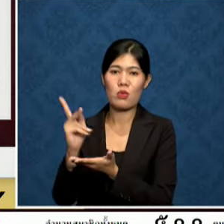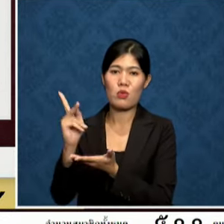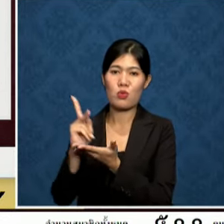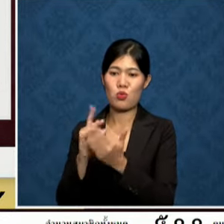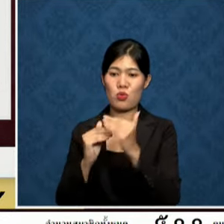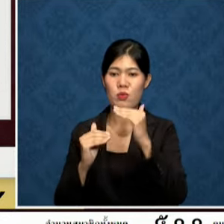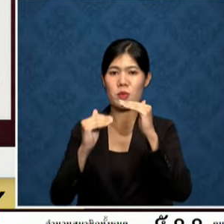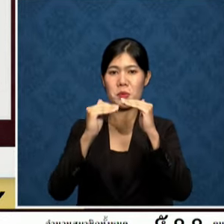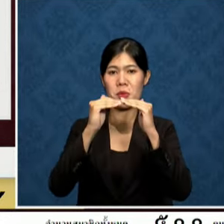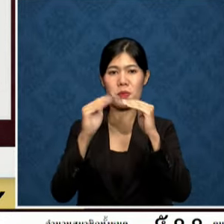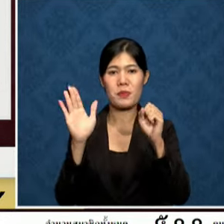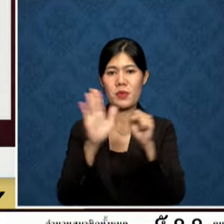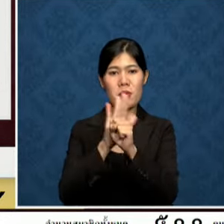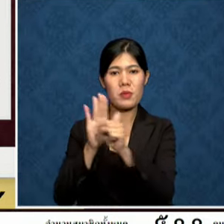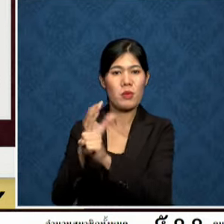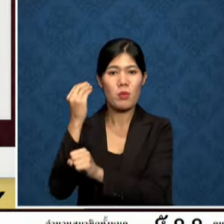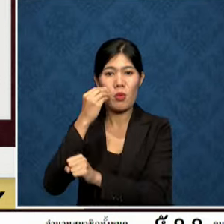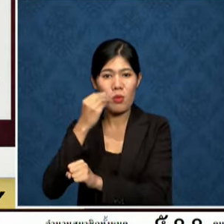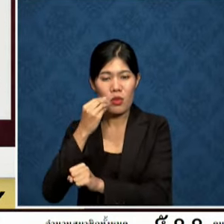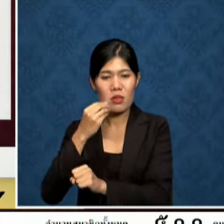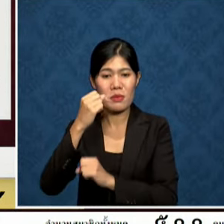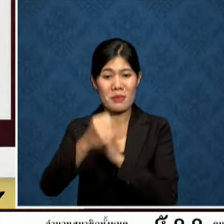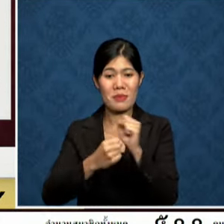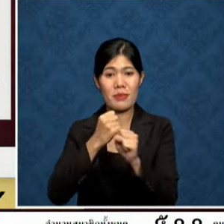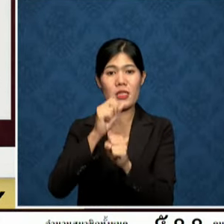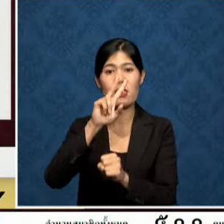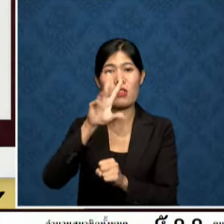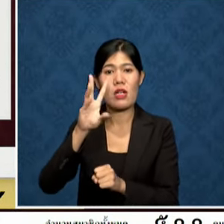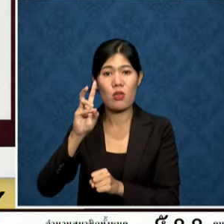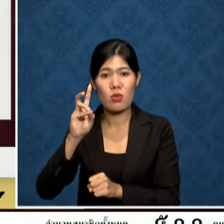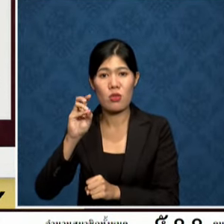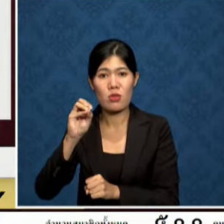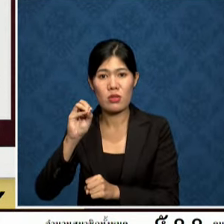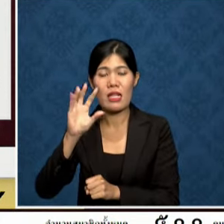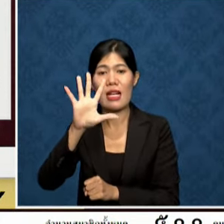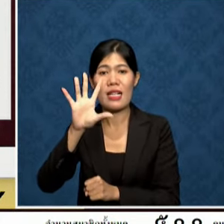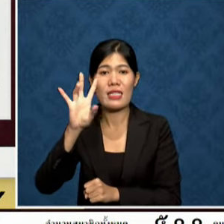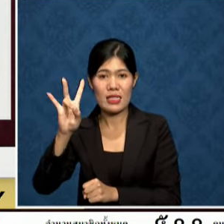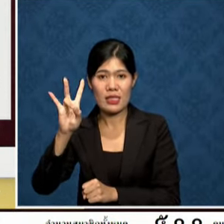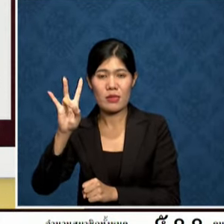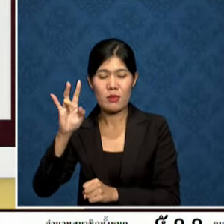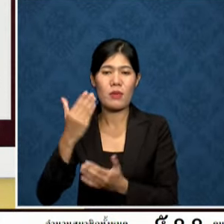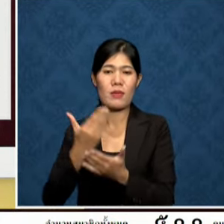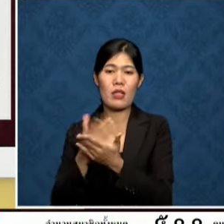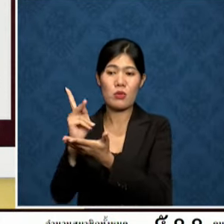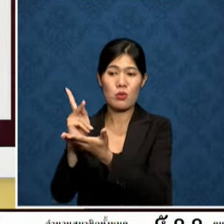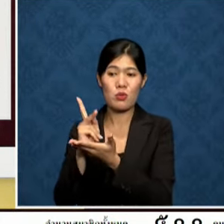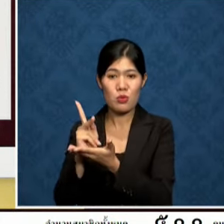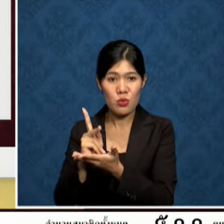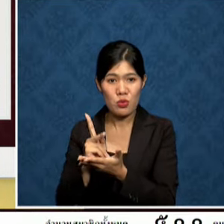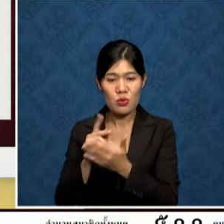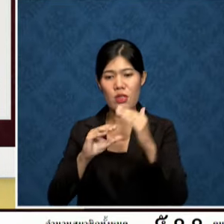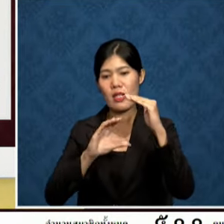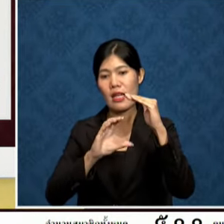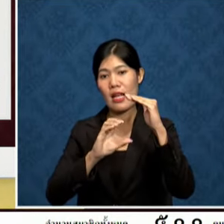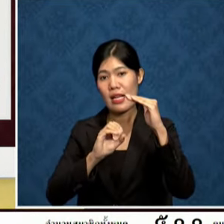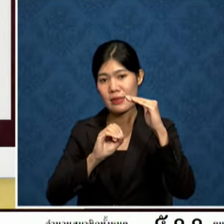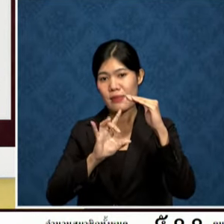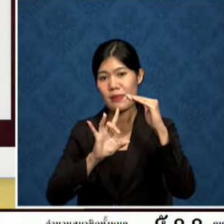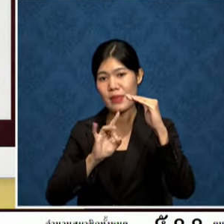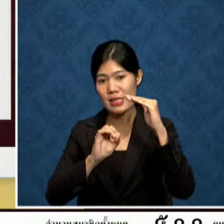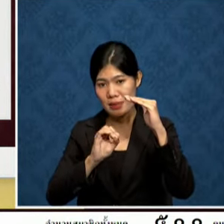ปีค่ะบานดูนะคะตั้งแต่ปี 57เป็นต้นมาเนี่ยจริงๆแล้วเราก็กู้ในระดับประมาณ 50-80 perนะ